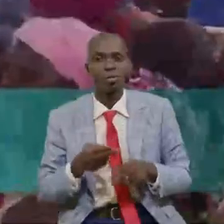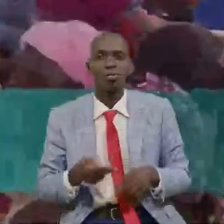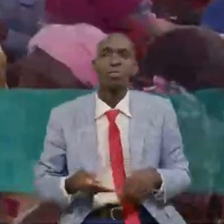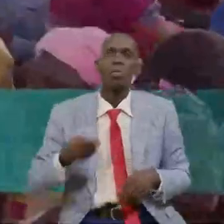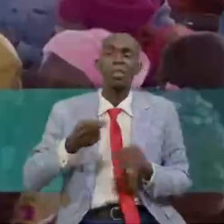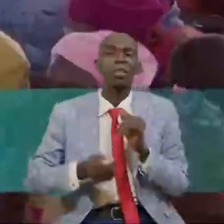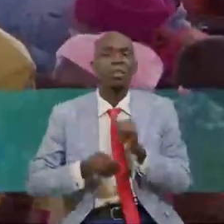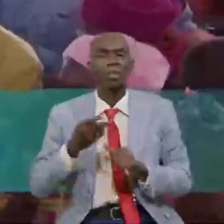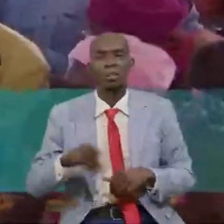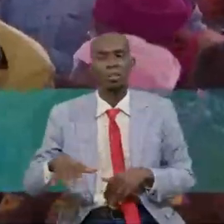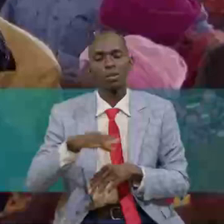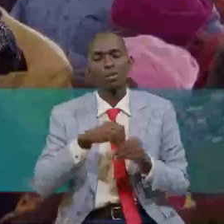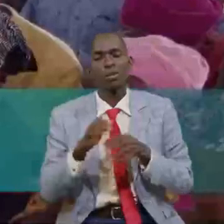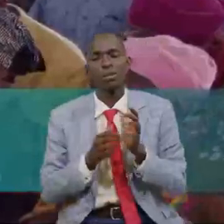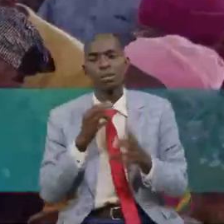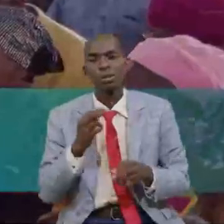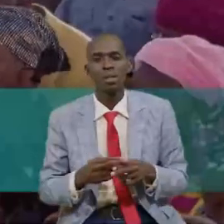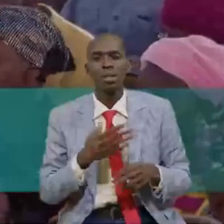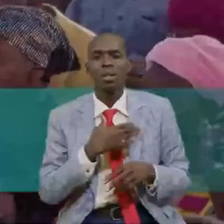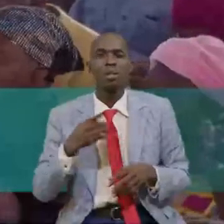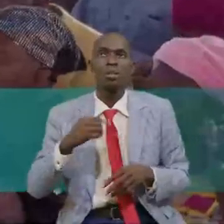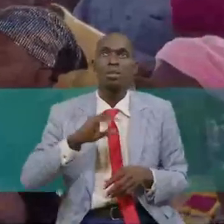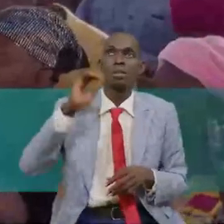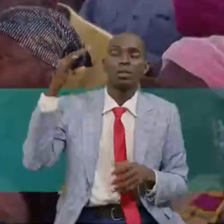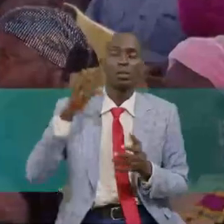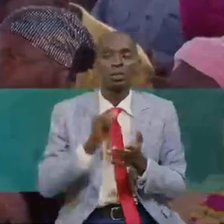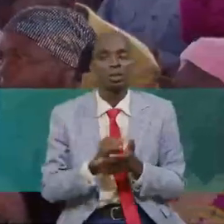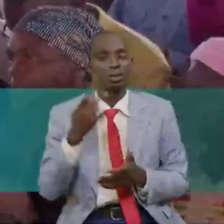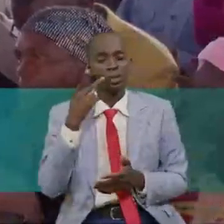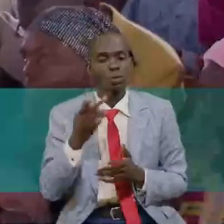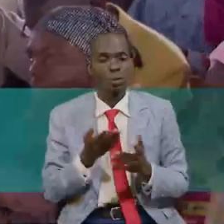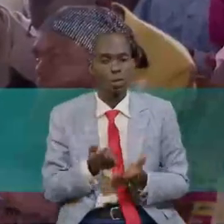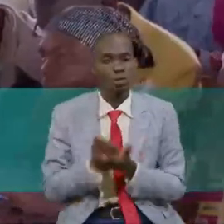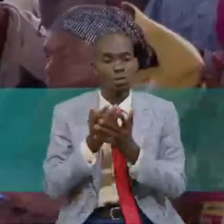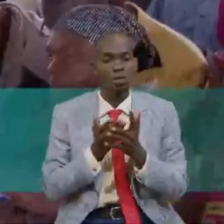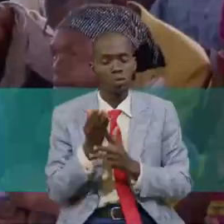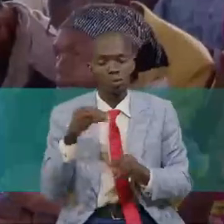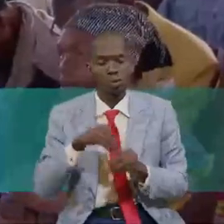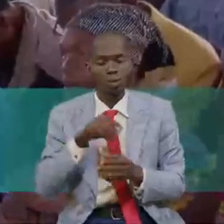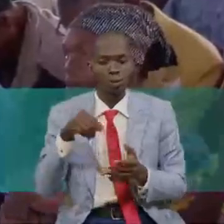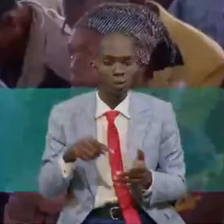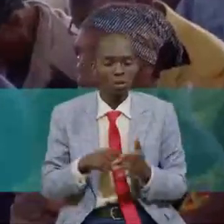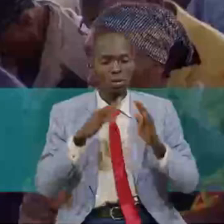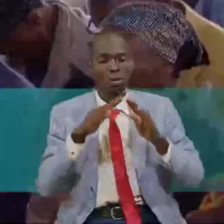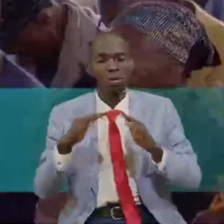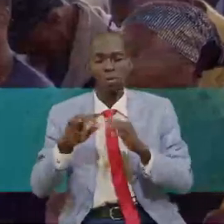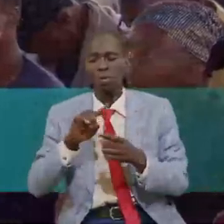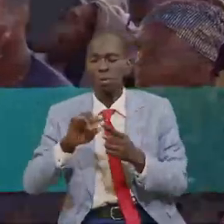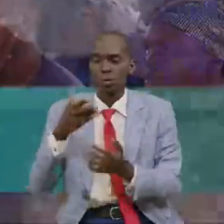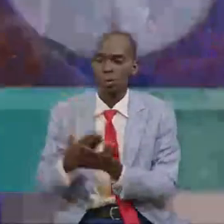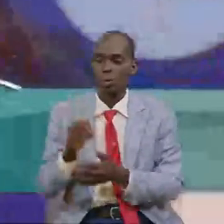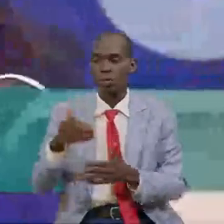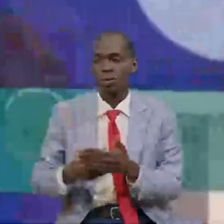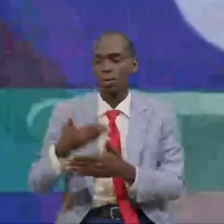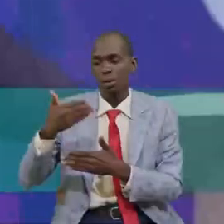Des terres plus hautes. Et la grâce qui t'a soutenu dans cette ville. Quand tu iras dans la ville